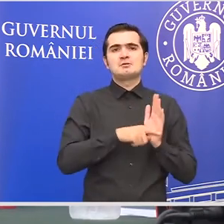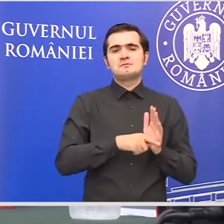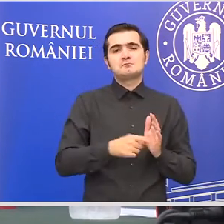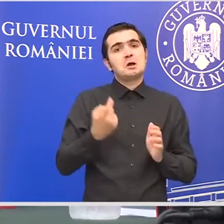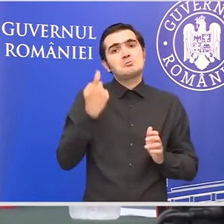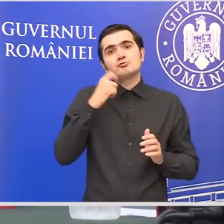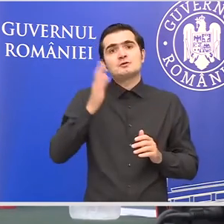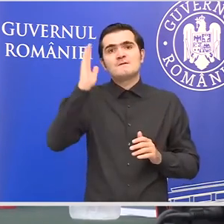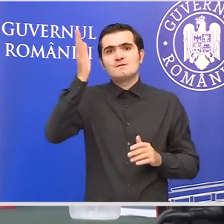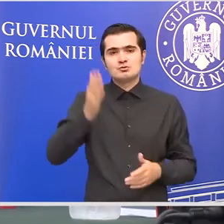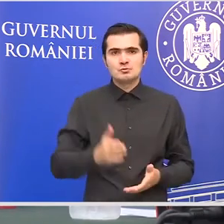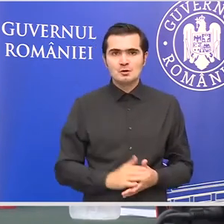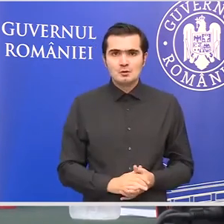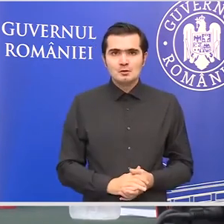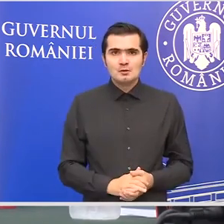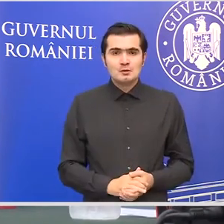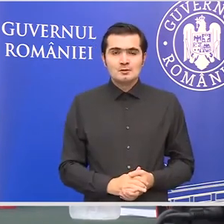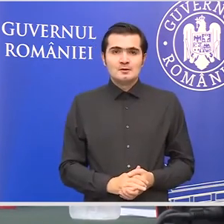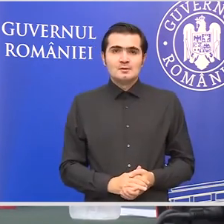De asemenea,